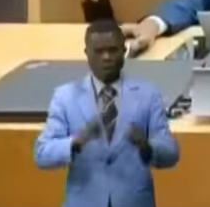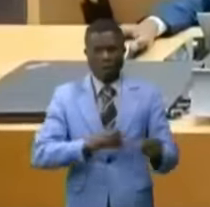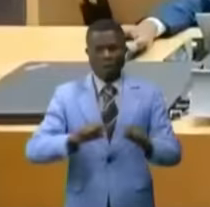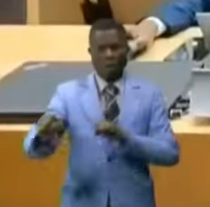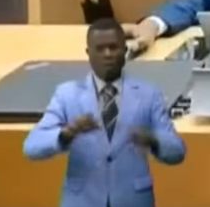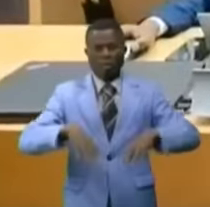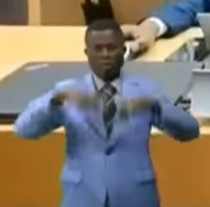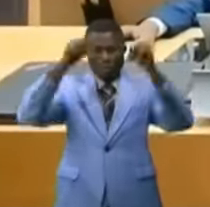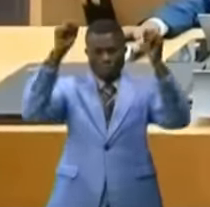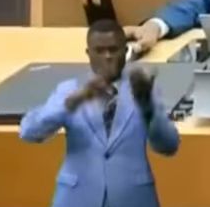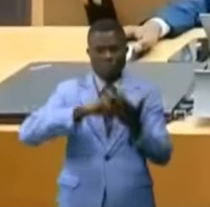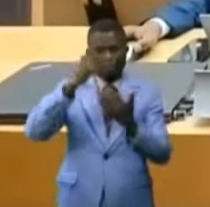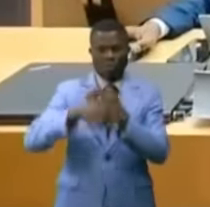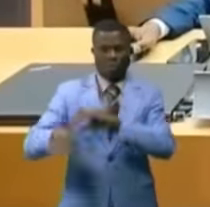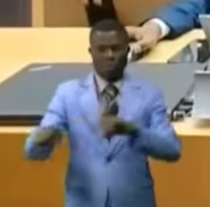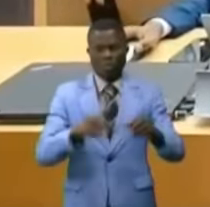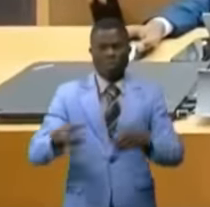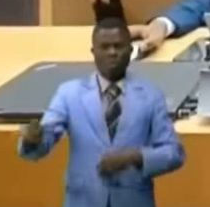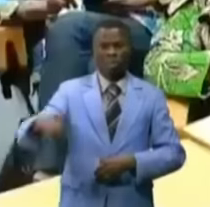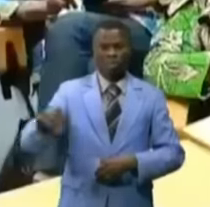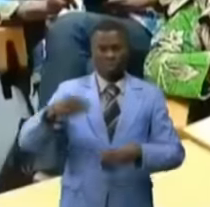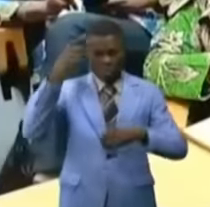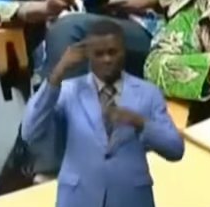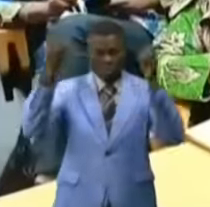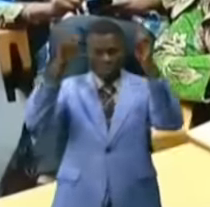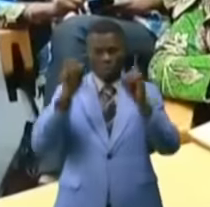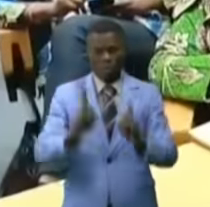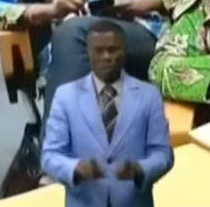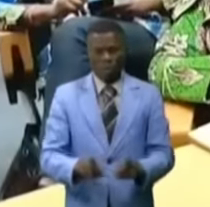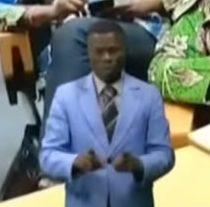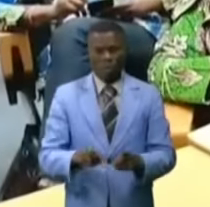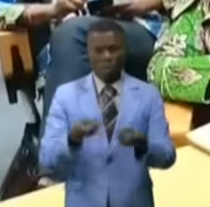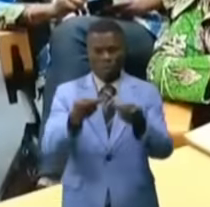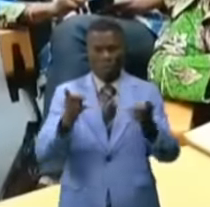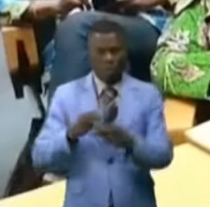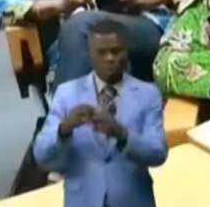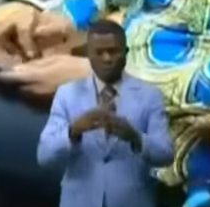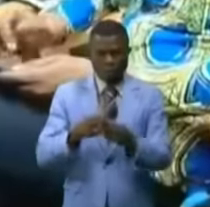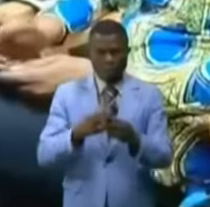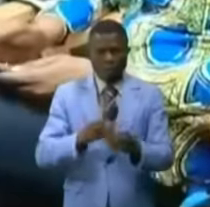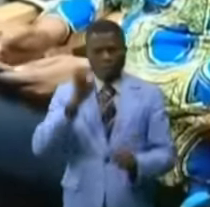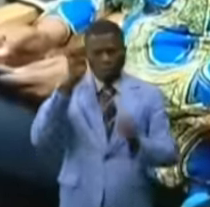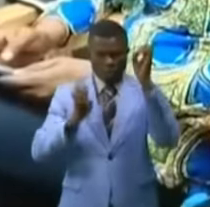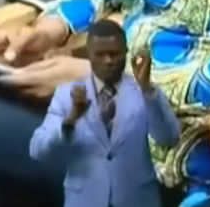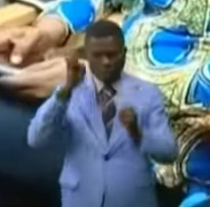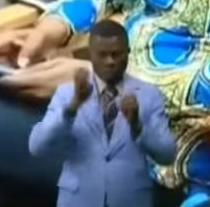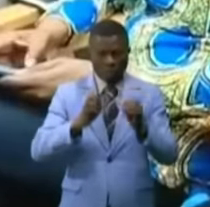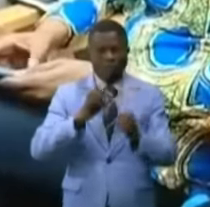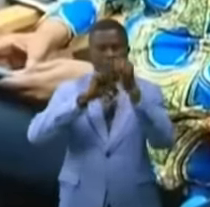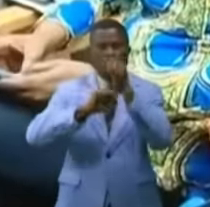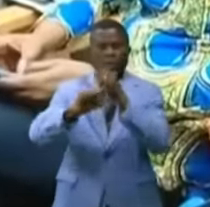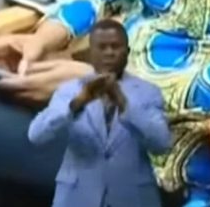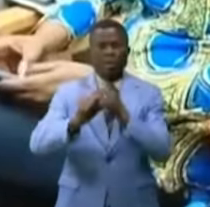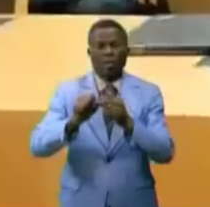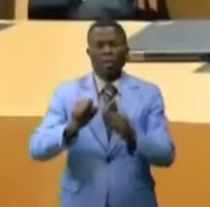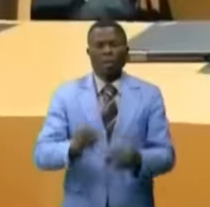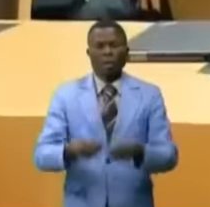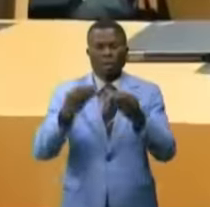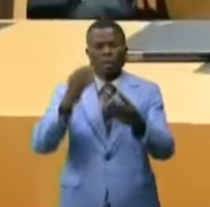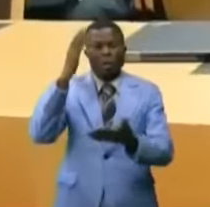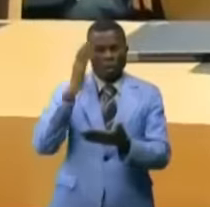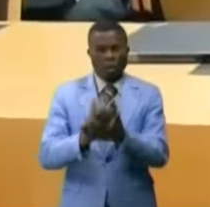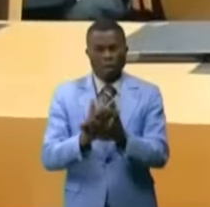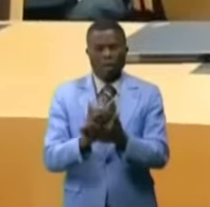et l'adoption du plan d'action régional pour l'Afrique avec un cadre de suivi et d'évaluation de la campagne « Mettre un terme à